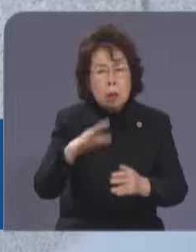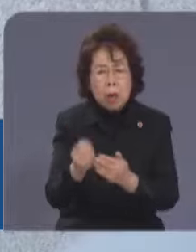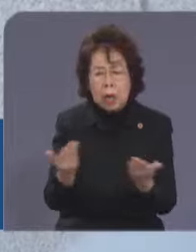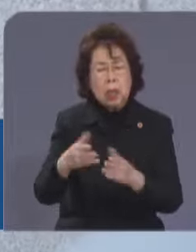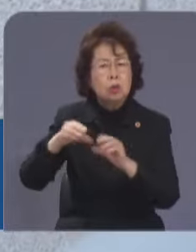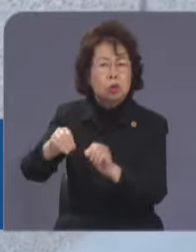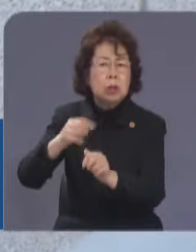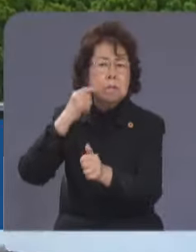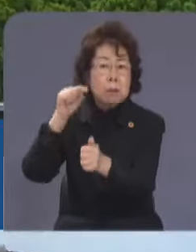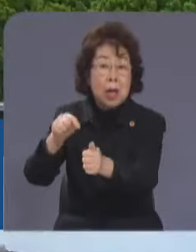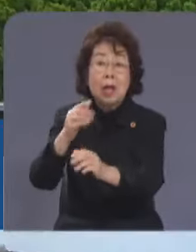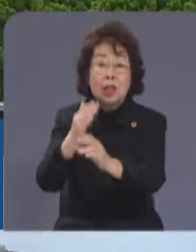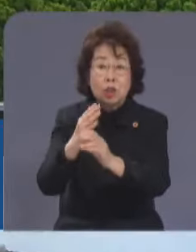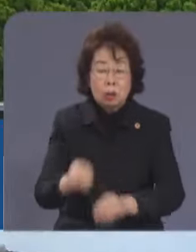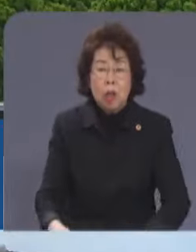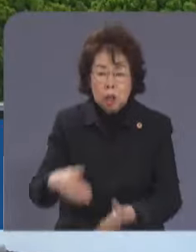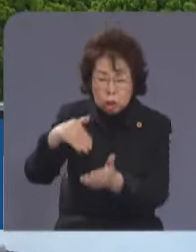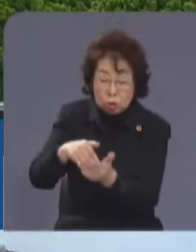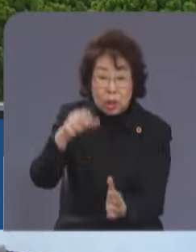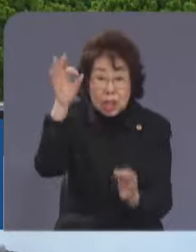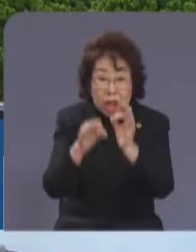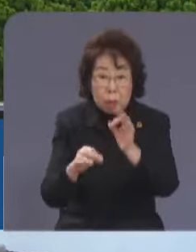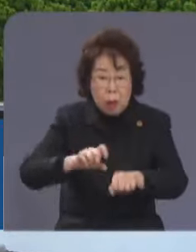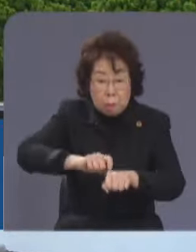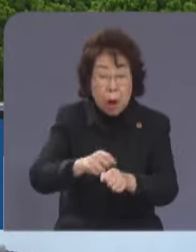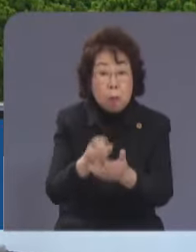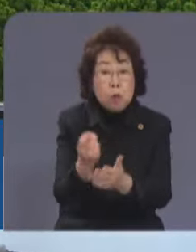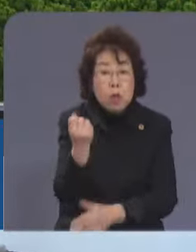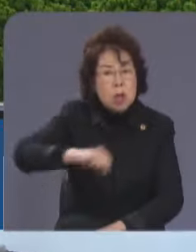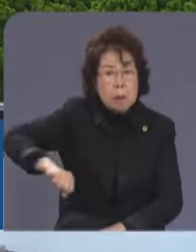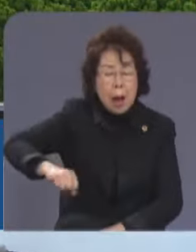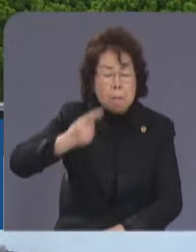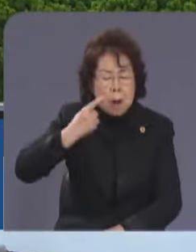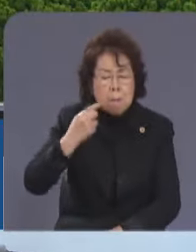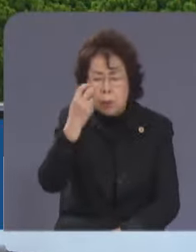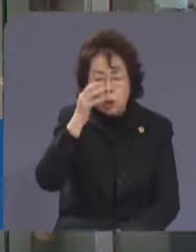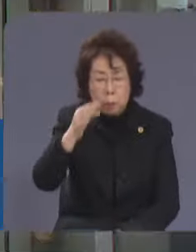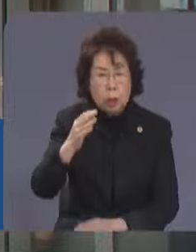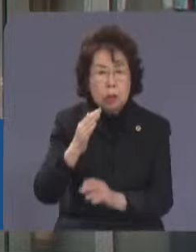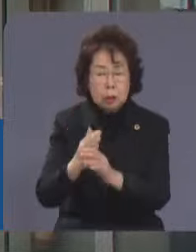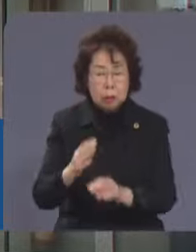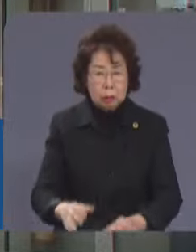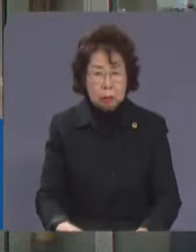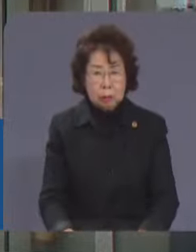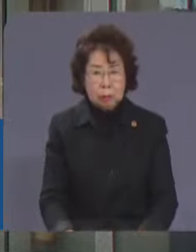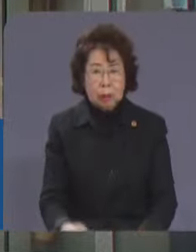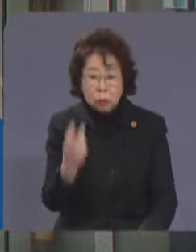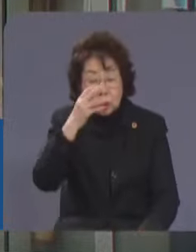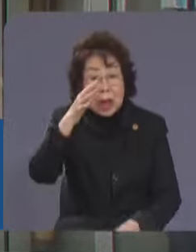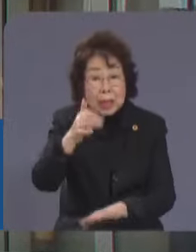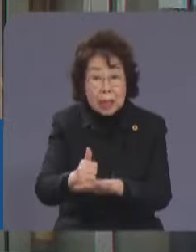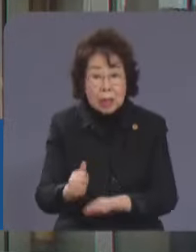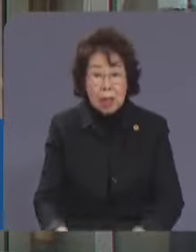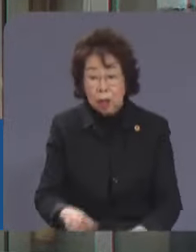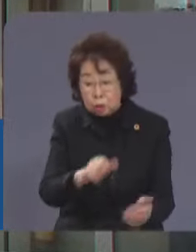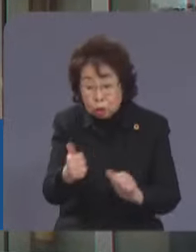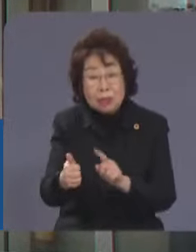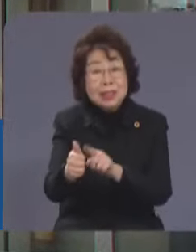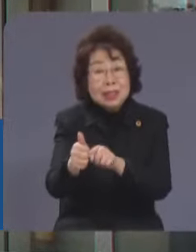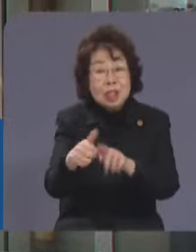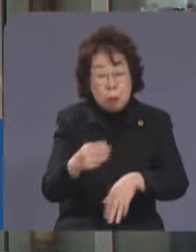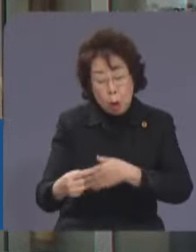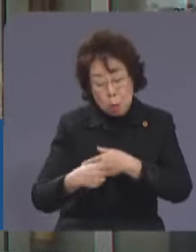작업 중지 조치를 내리고 중대재해처벌법 위반 여부를 조사하고 있습니다. 노동청의 조사 결과 숨진